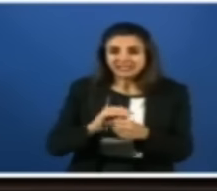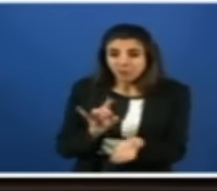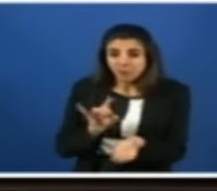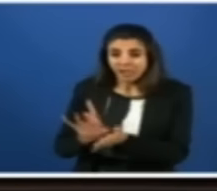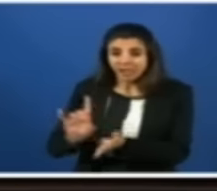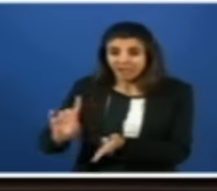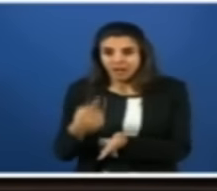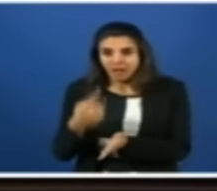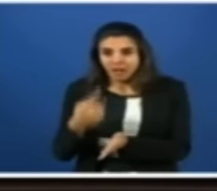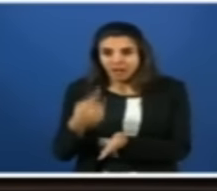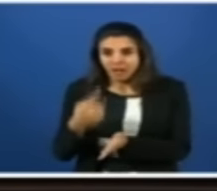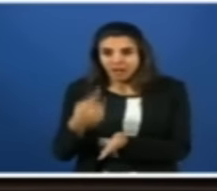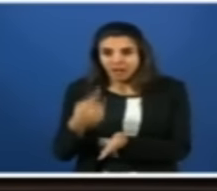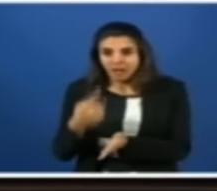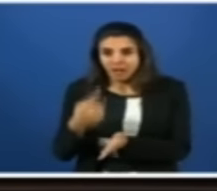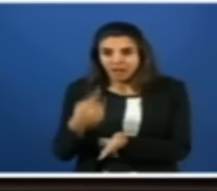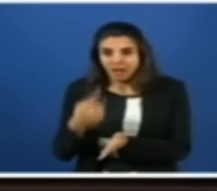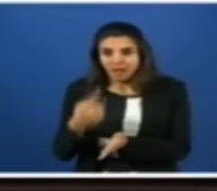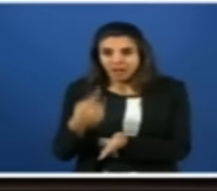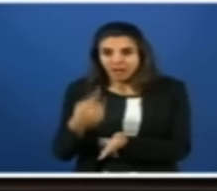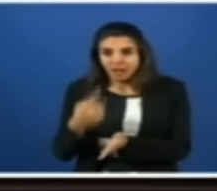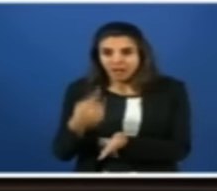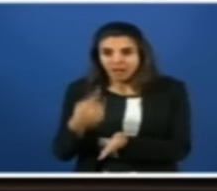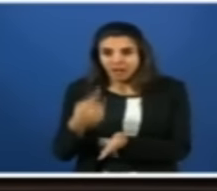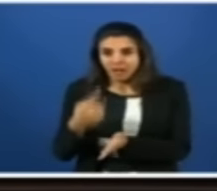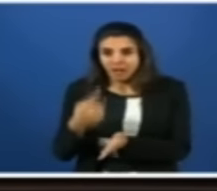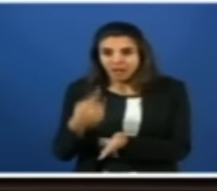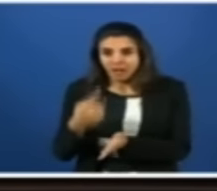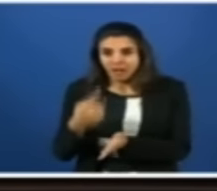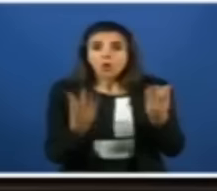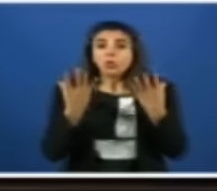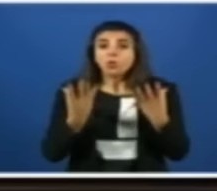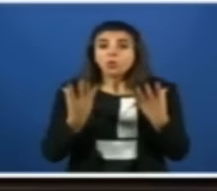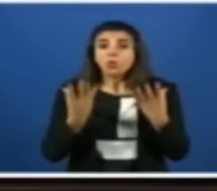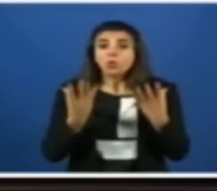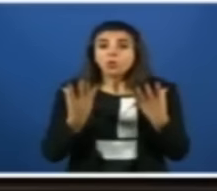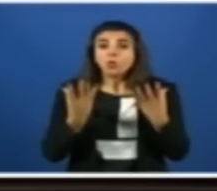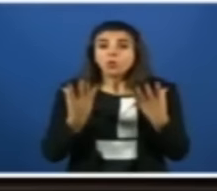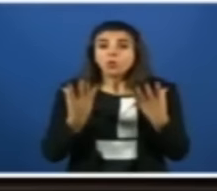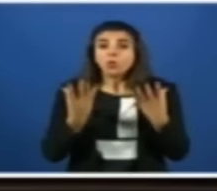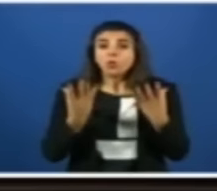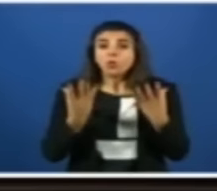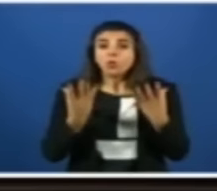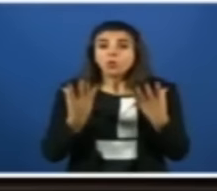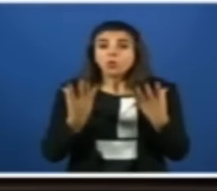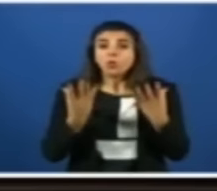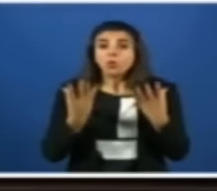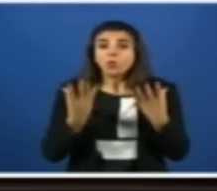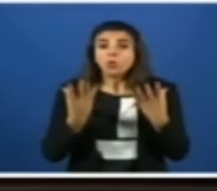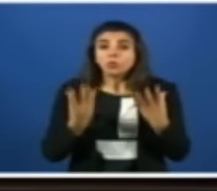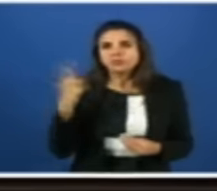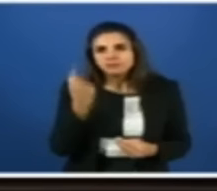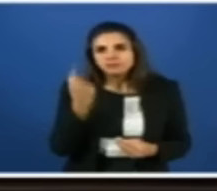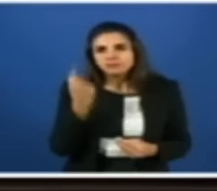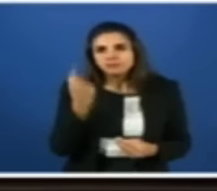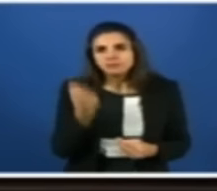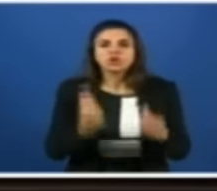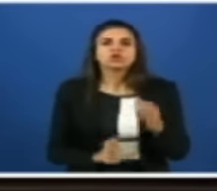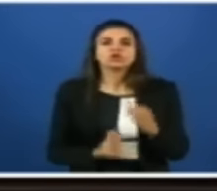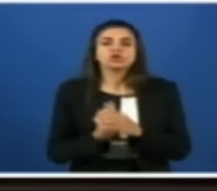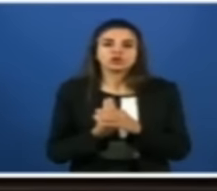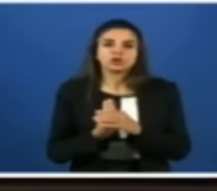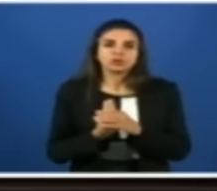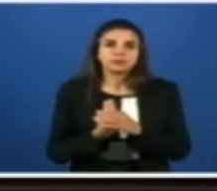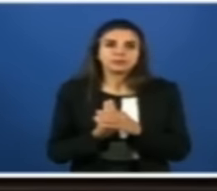edemeyenler vesayet odaklarını kullanarak yeni bir icat çıkardılar.